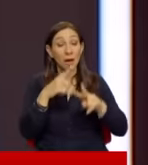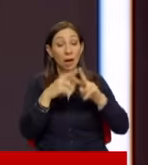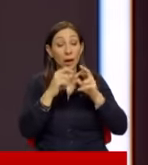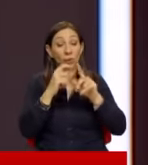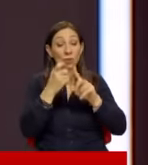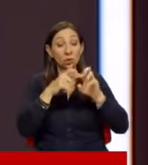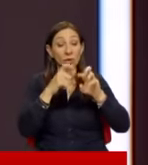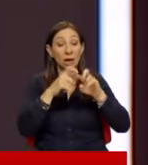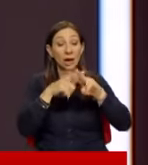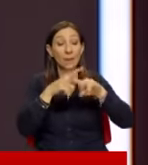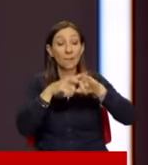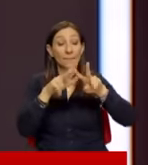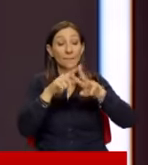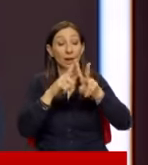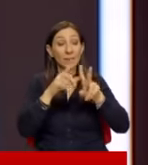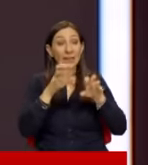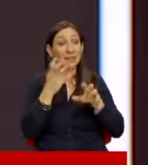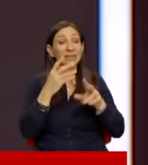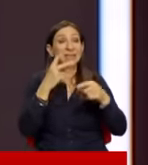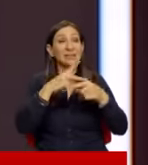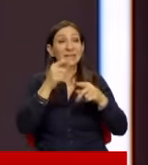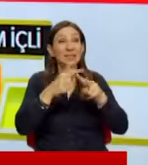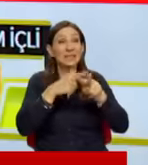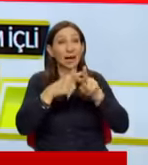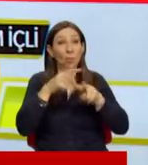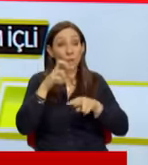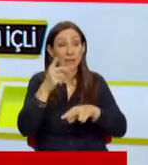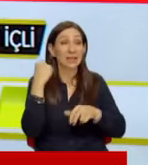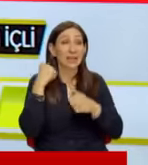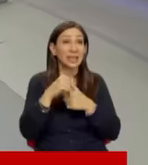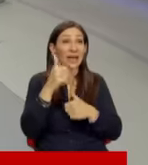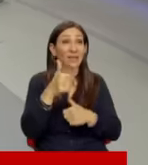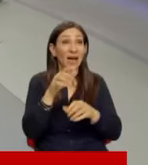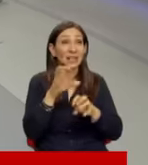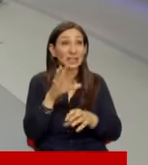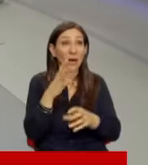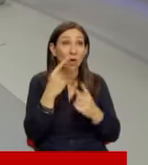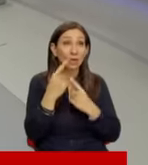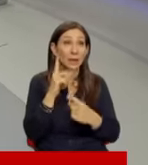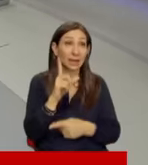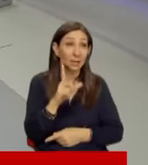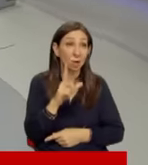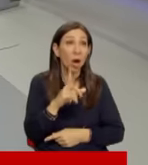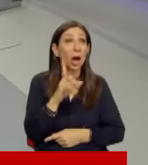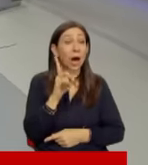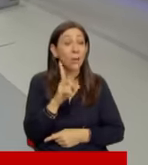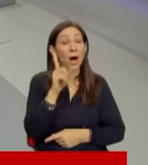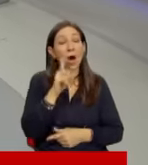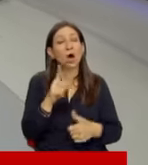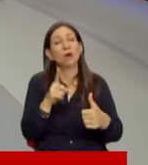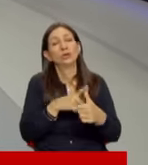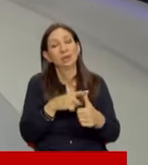Bey'in etkisini orada daha iyi görürüz. Ziya Polat, Nazif Atalay, belki yeniden Refah Partisi'nin etkisini de konuşmak gerekiyor. Ama